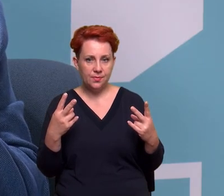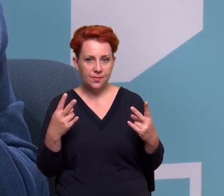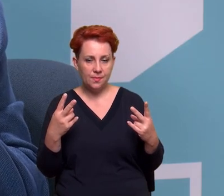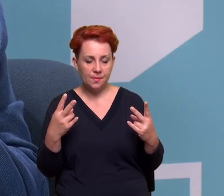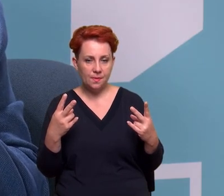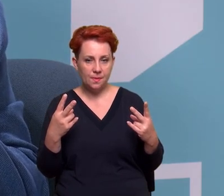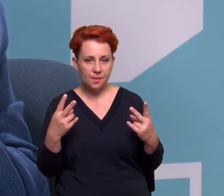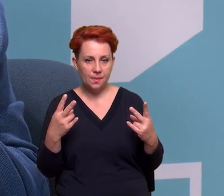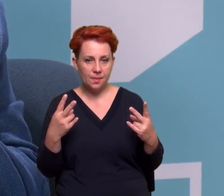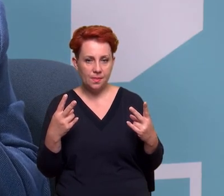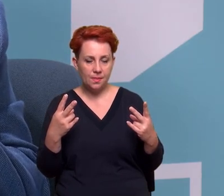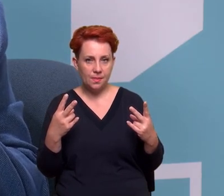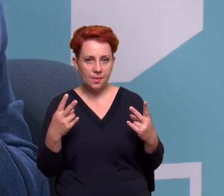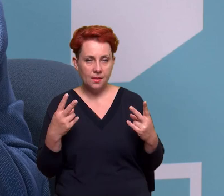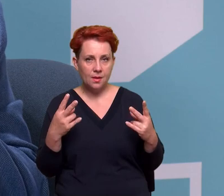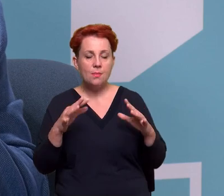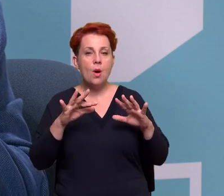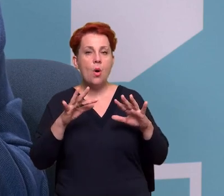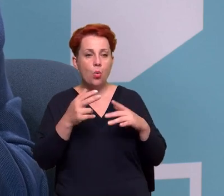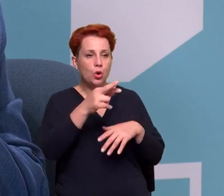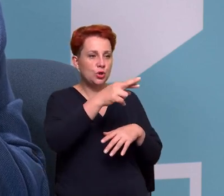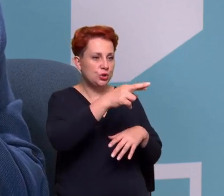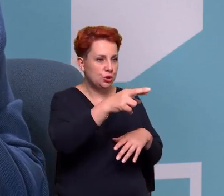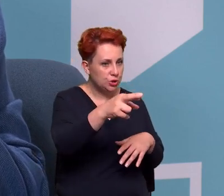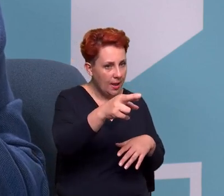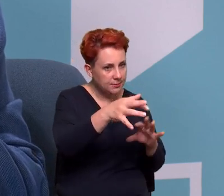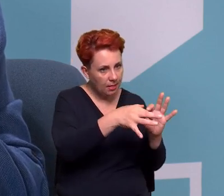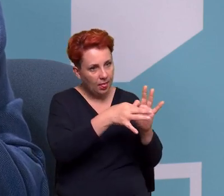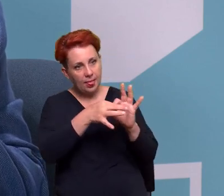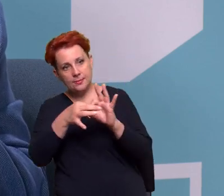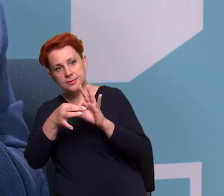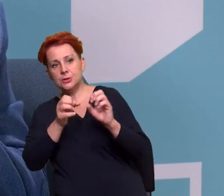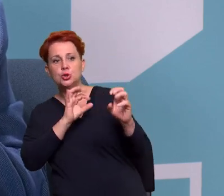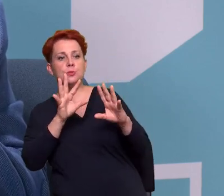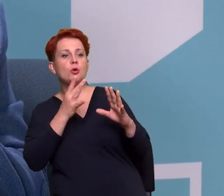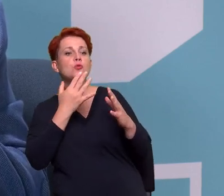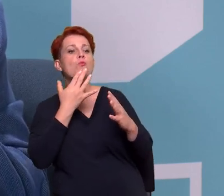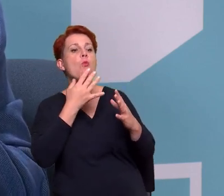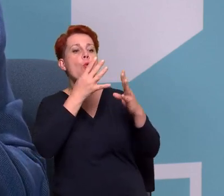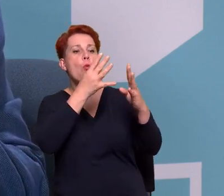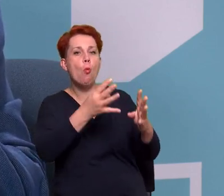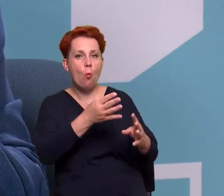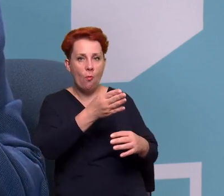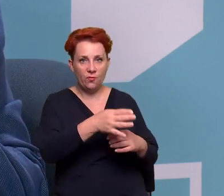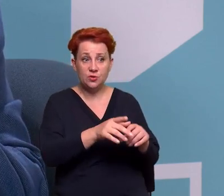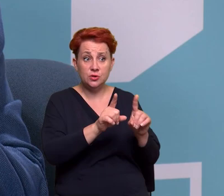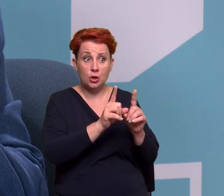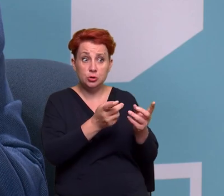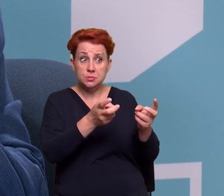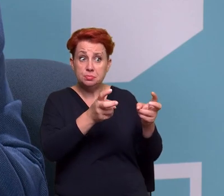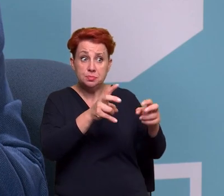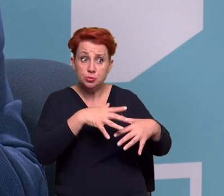rzeczy w dyskursie, to znaczy w tym, jak my o nich rozmawiamy, nie? To znaczy w pewnym sensie one kształtują swoją